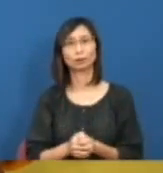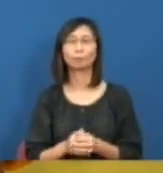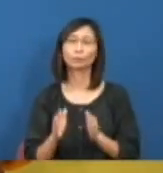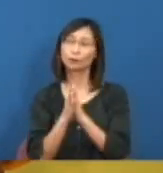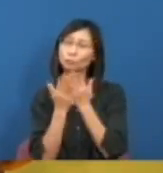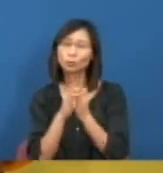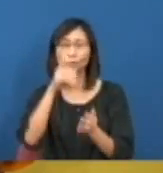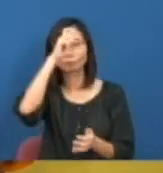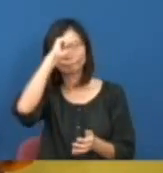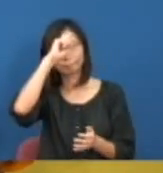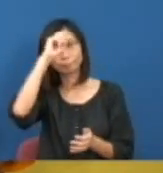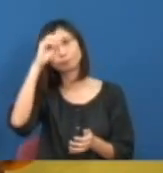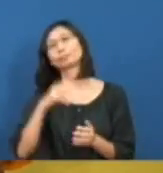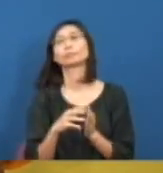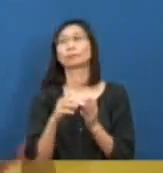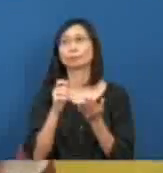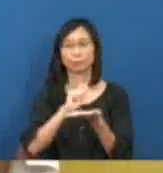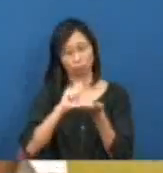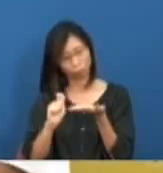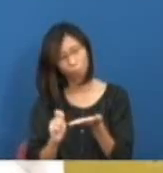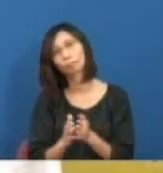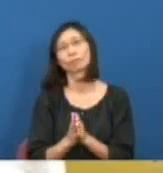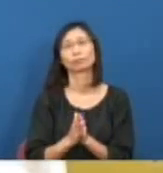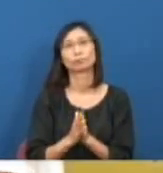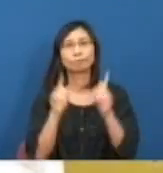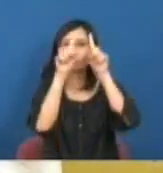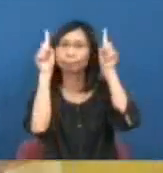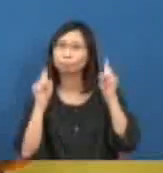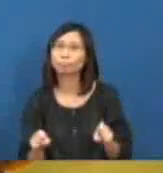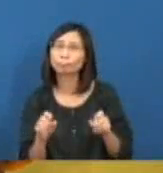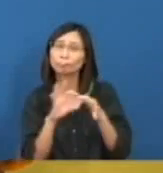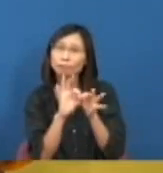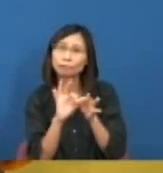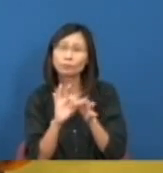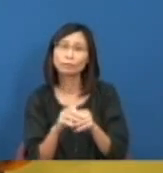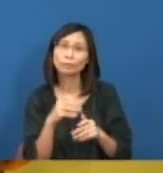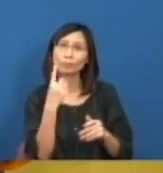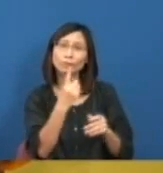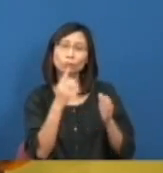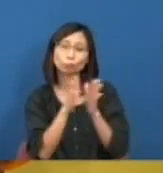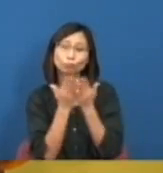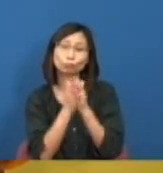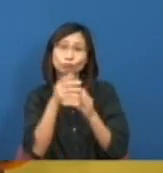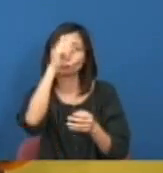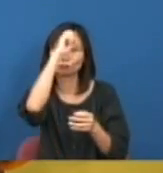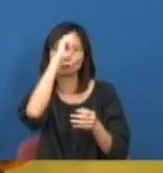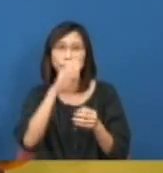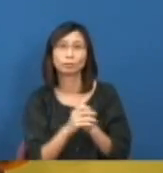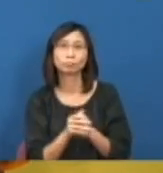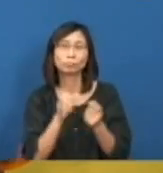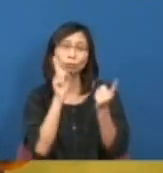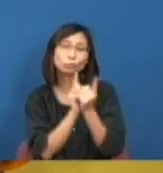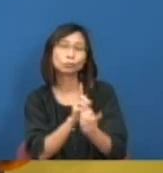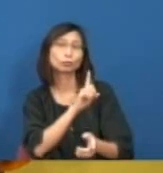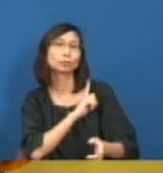憶錄即係問題，佢可以即係中意記嗰啲回憶錄。 問題關鍵就係話，如果你話一個回憶錄本身其實係一個對個人各方面